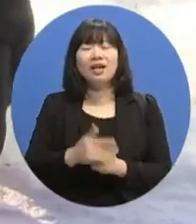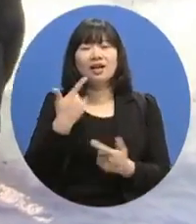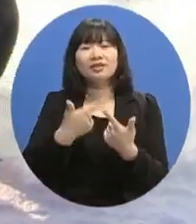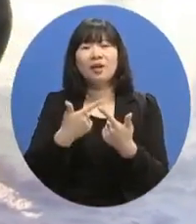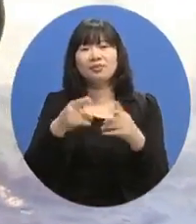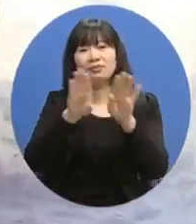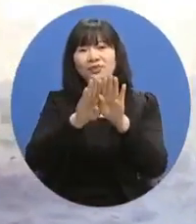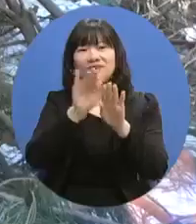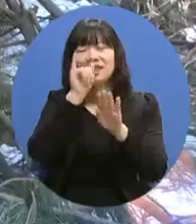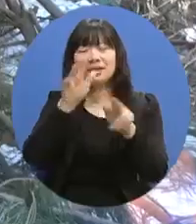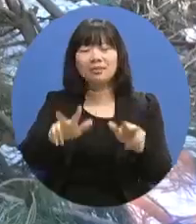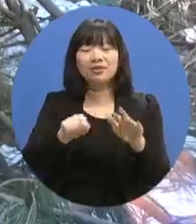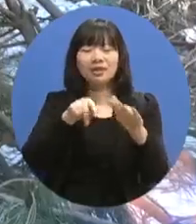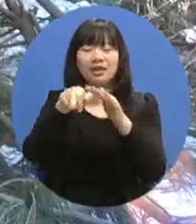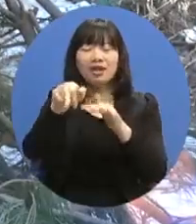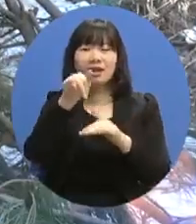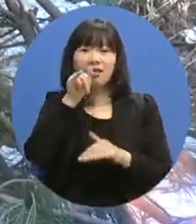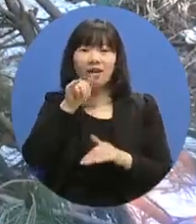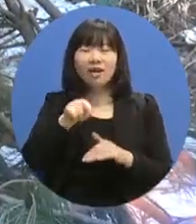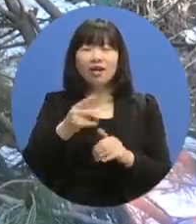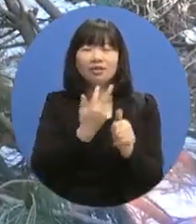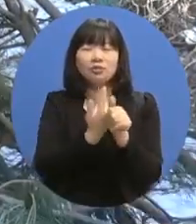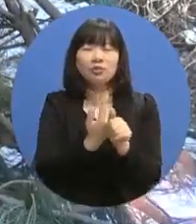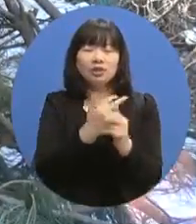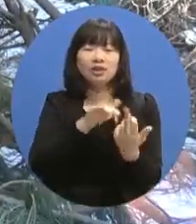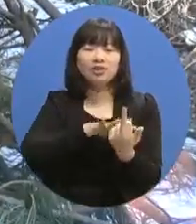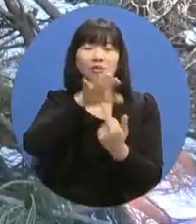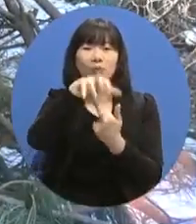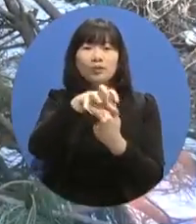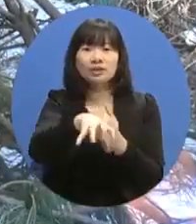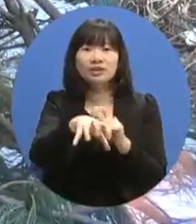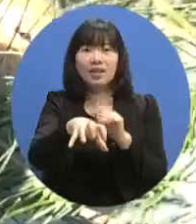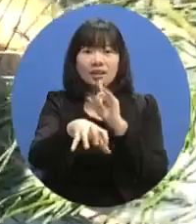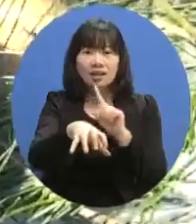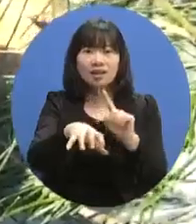나무문이네. 이번에 향한 곳은 바로 토끼 동산.